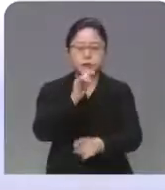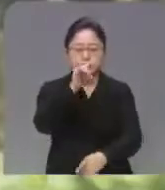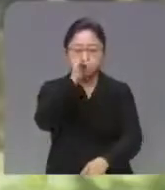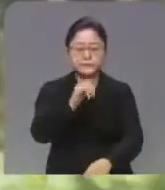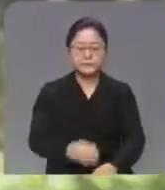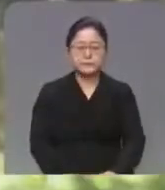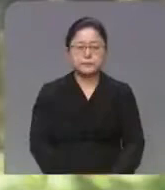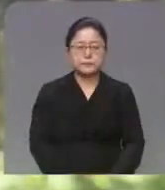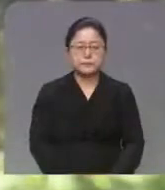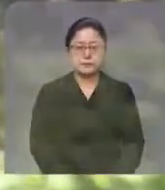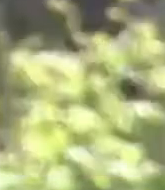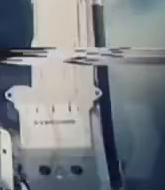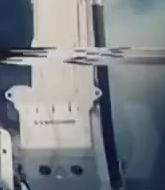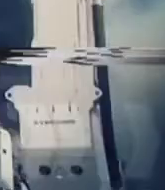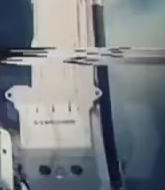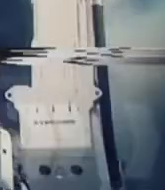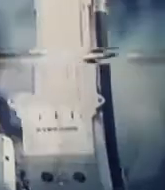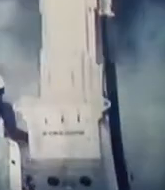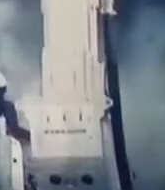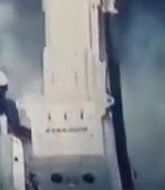밝혔습니다.